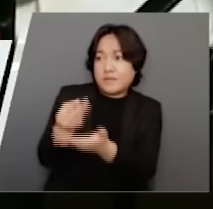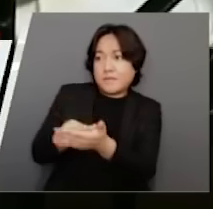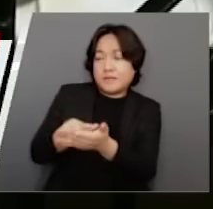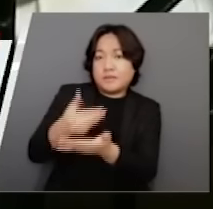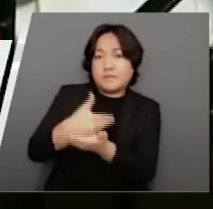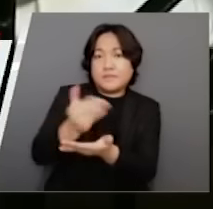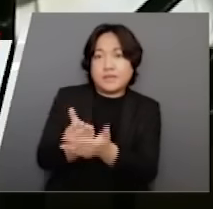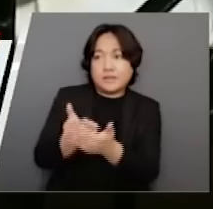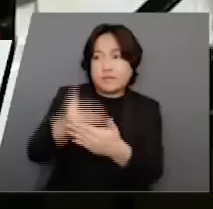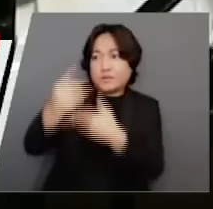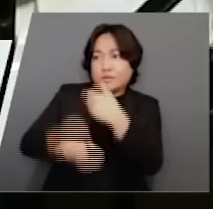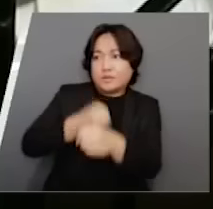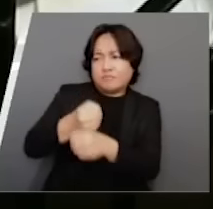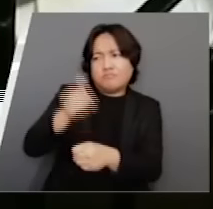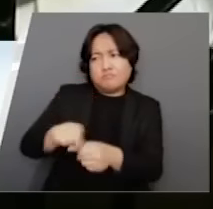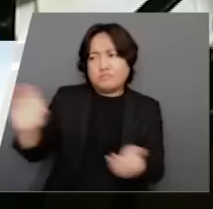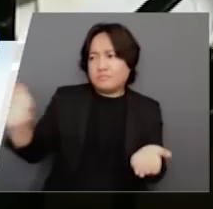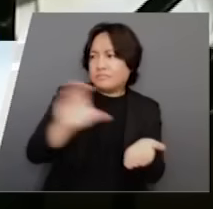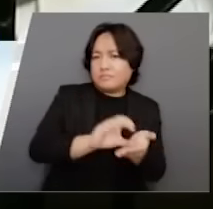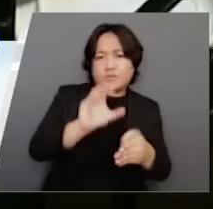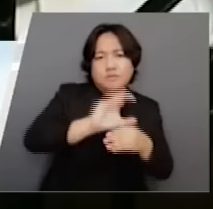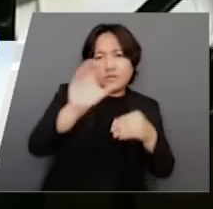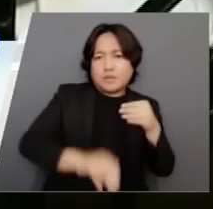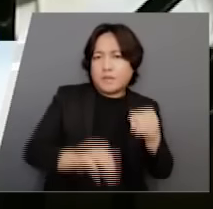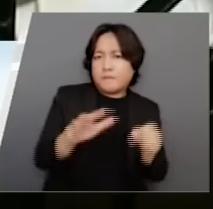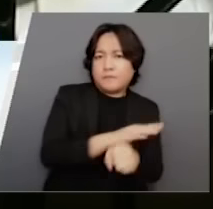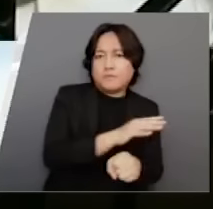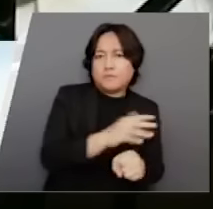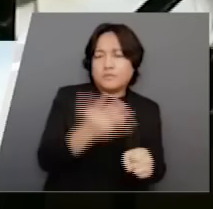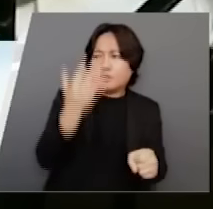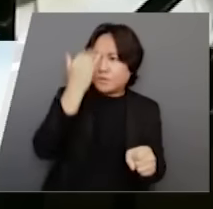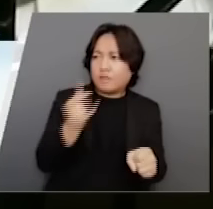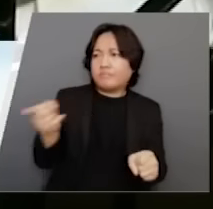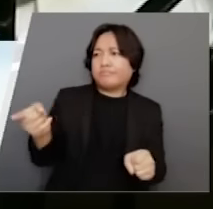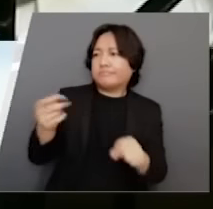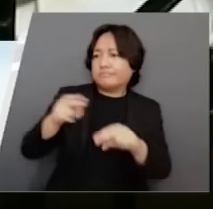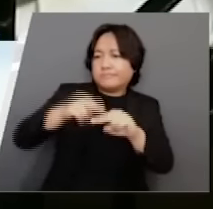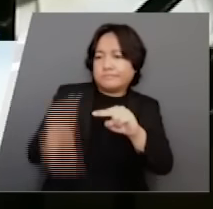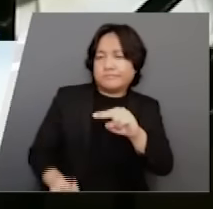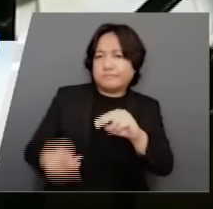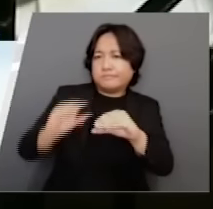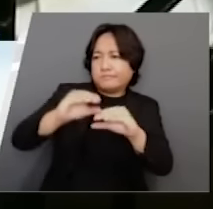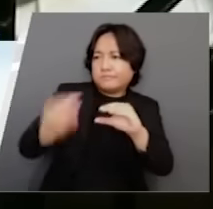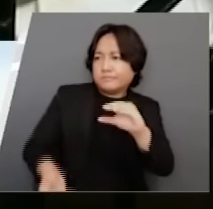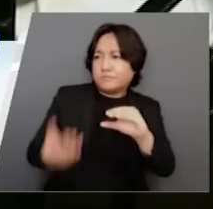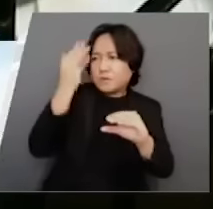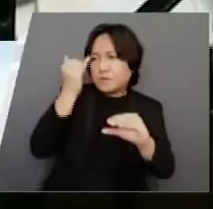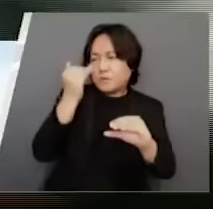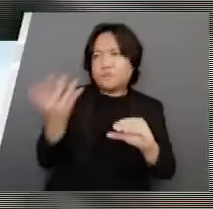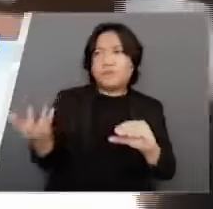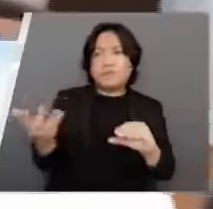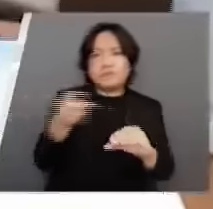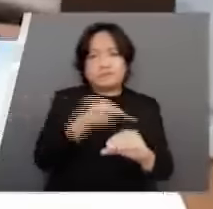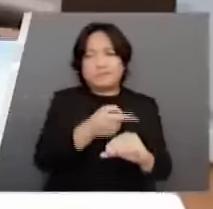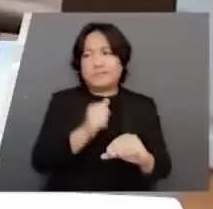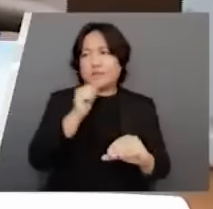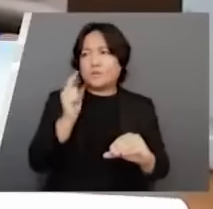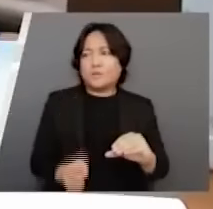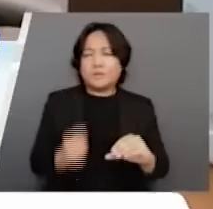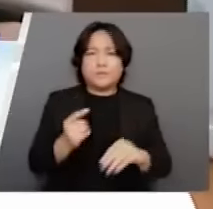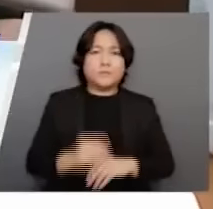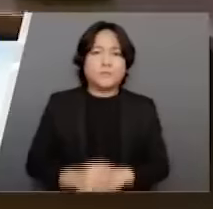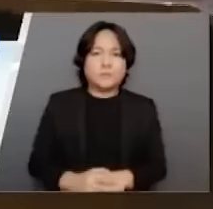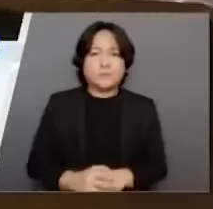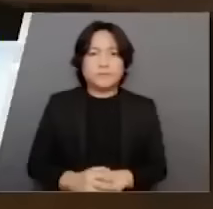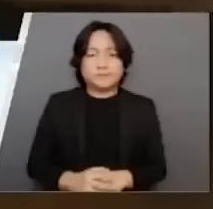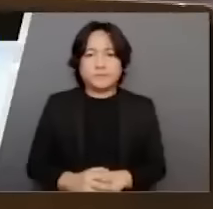dahil bahagi rin po dito ng tinanggal sa budget ng OVP sa ilalim ng General Appropriations Bill. Pag-uusapan